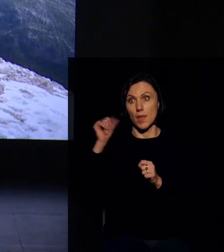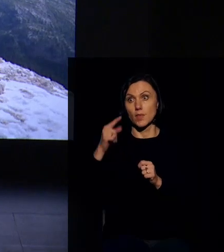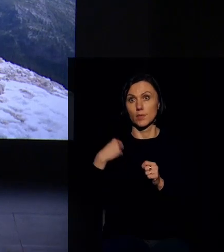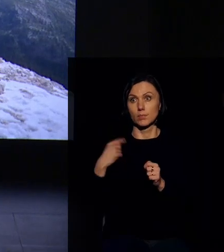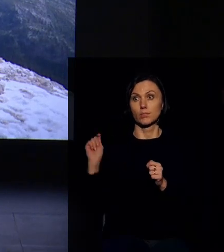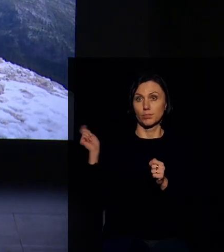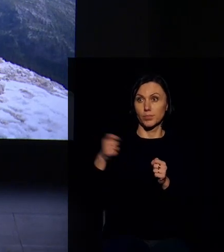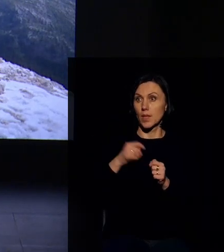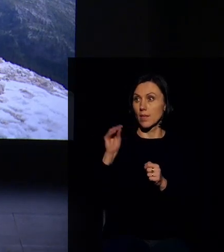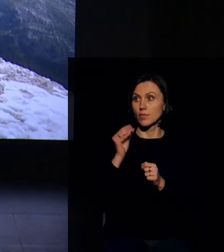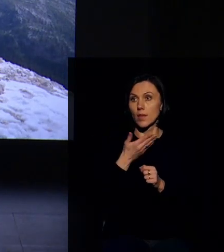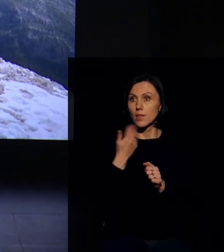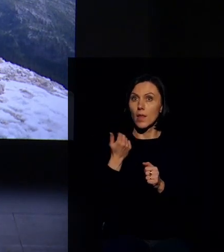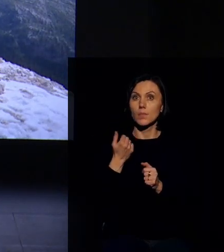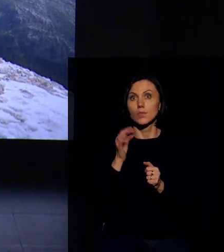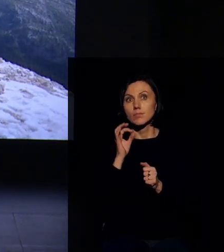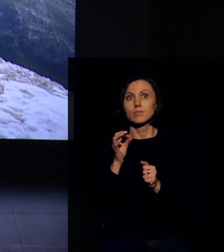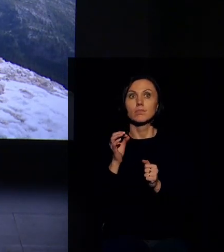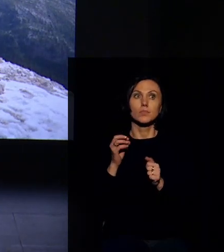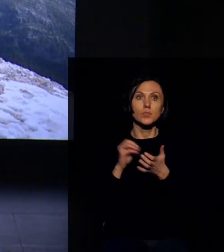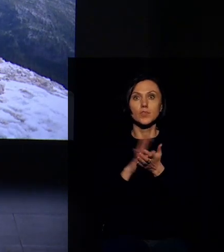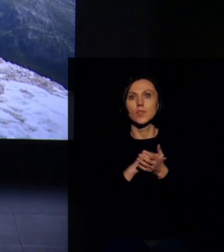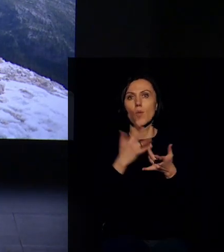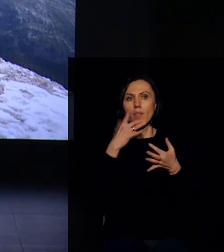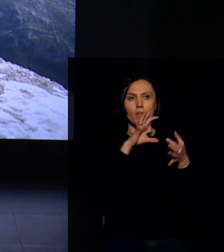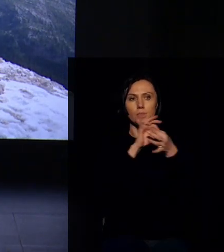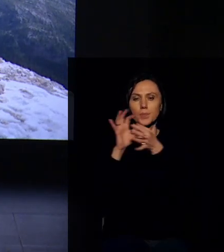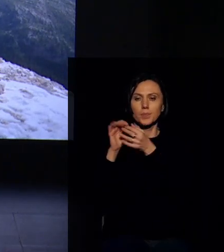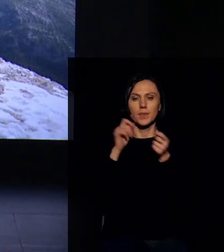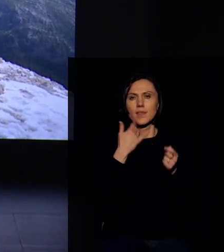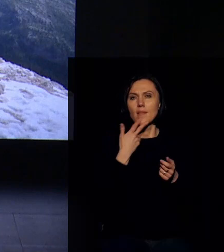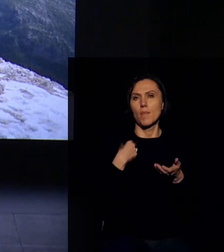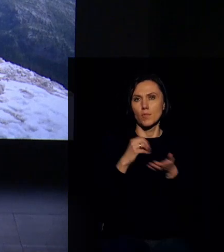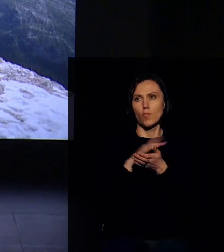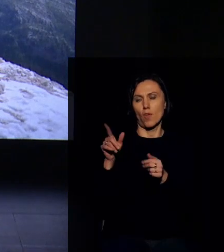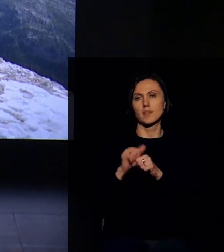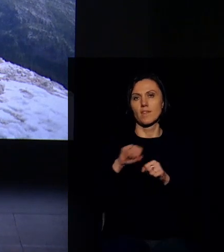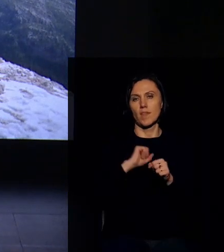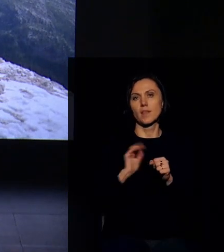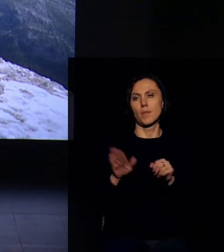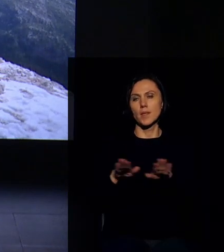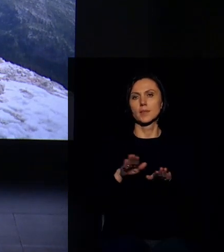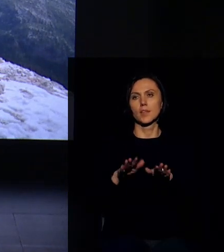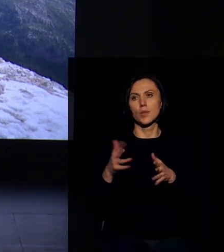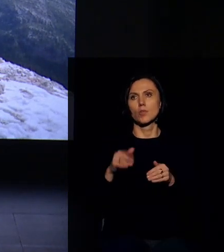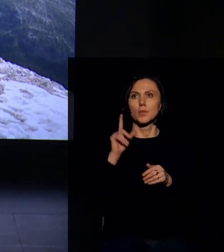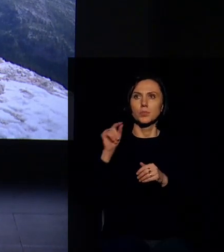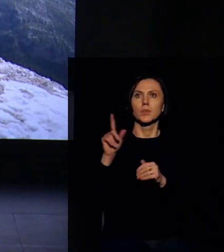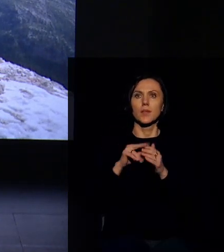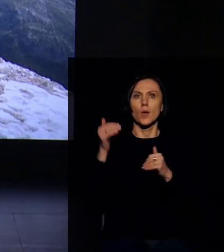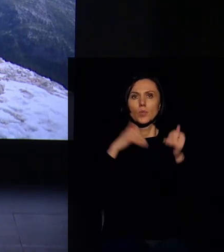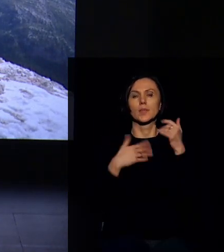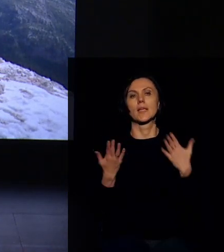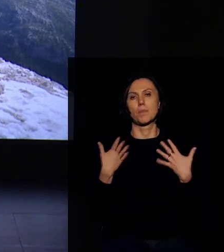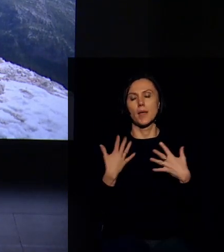i jeszcze się nie ma wprawy w tym przepinaniu karabinków, to jest takie fajne miejsce, gdzie można sobie no, pójść na górski